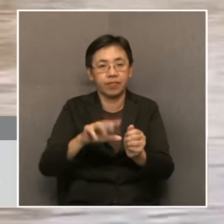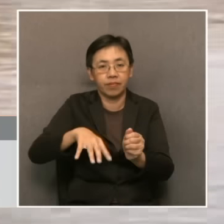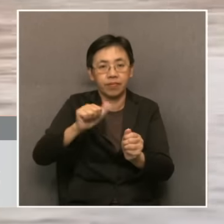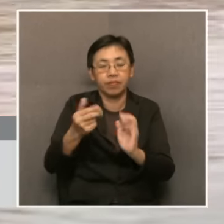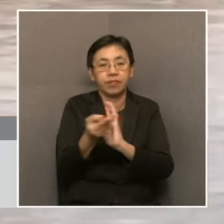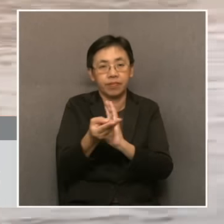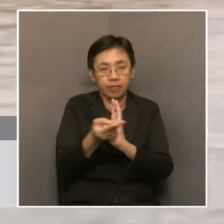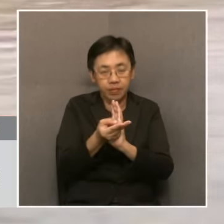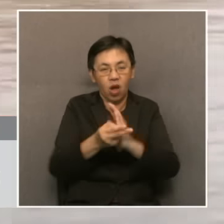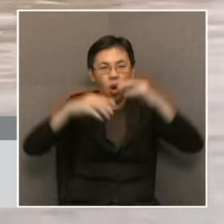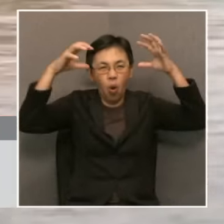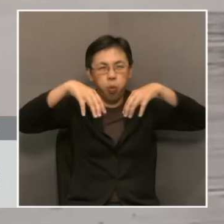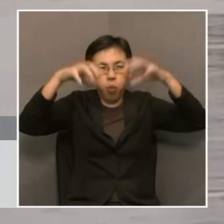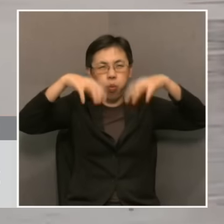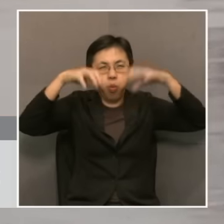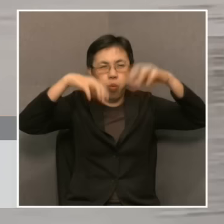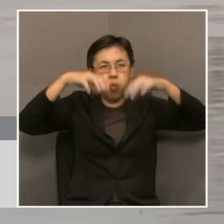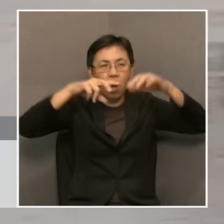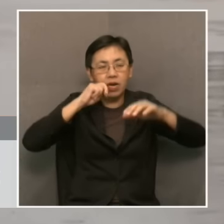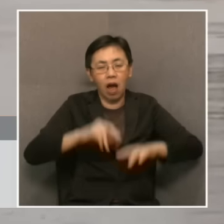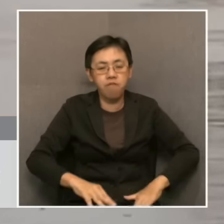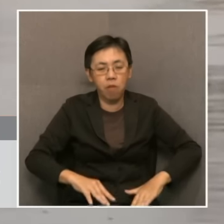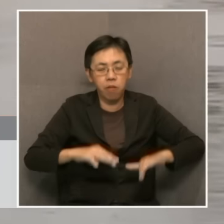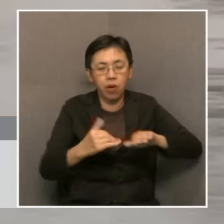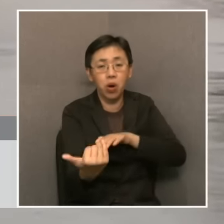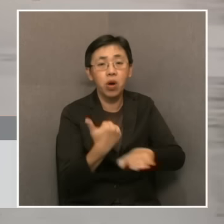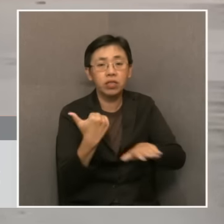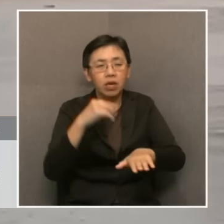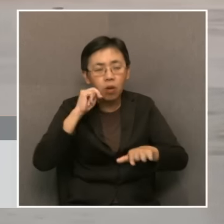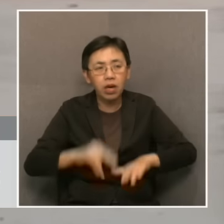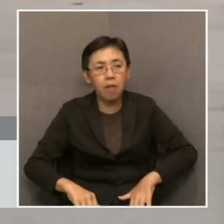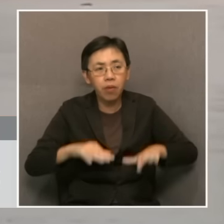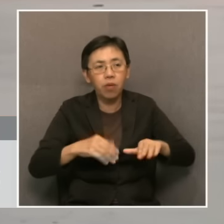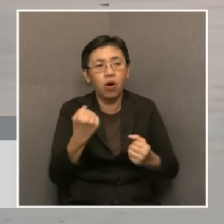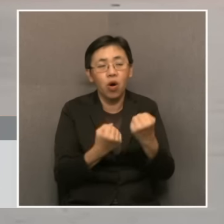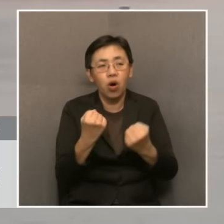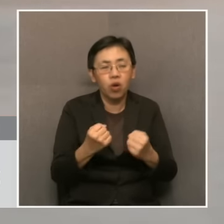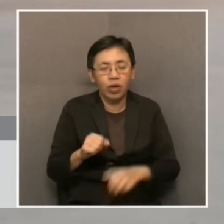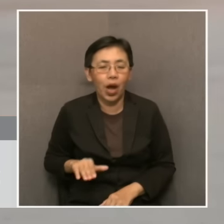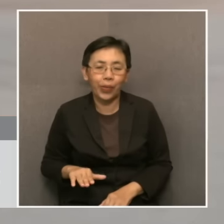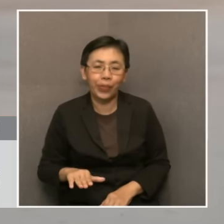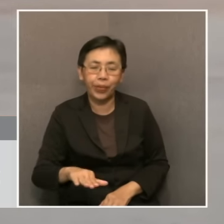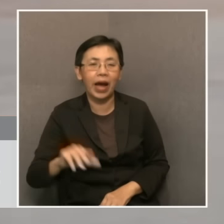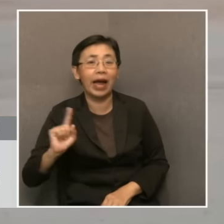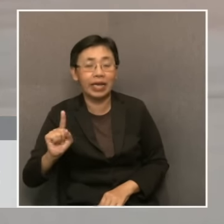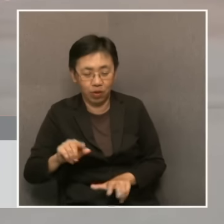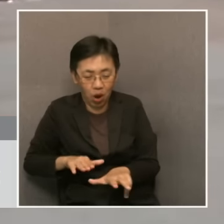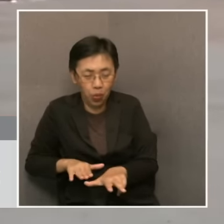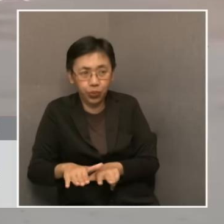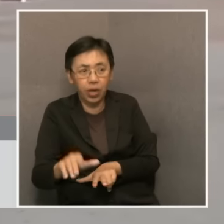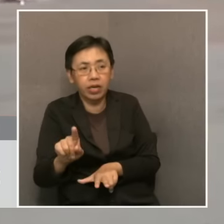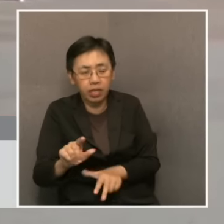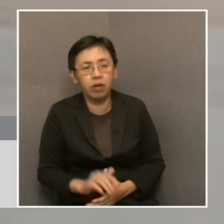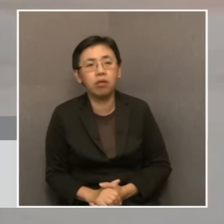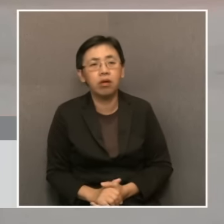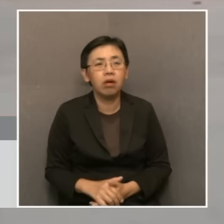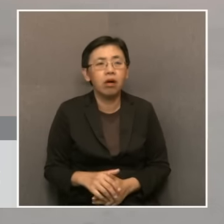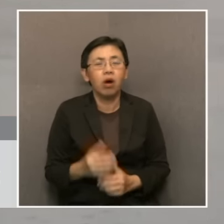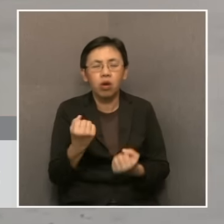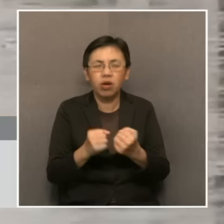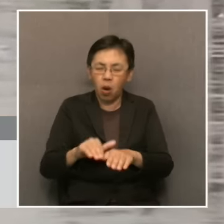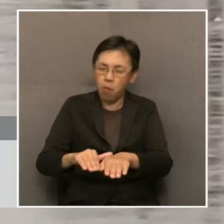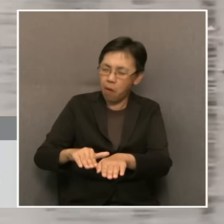น้ำฝนระบายไม่ทันทำให้ล้นถนนรถวิ่งได้แค่เลนเดียว ต้องใช้ความระมัดระวังส่งผลให้รถติดยา